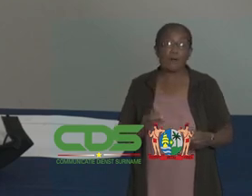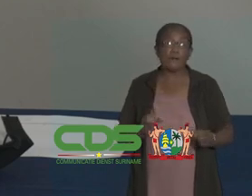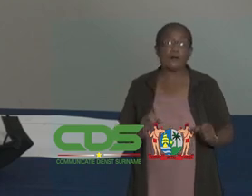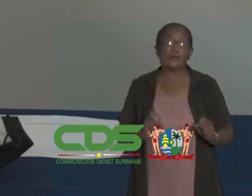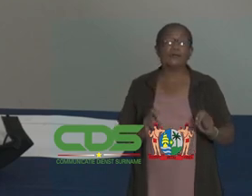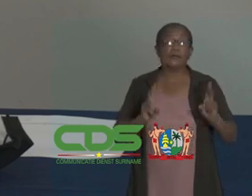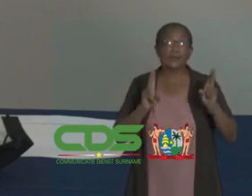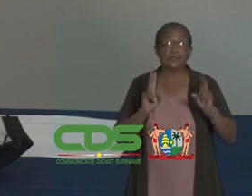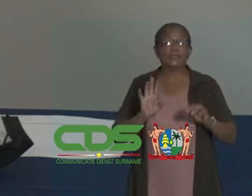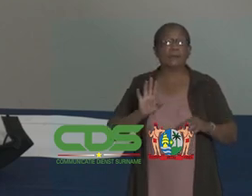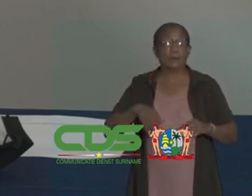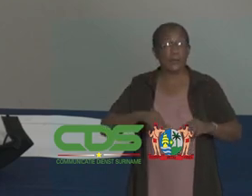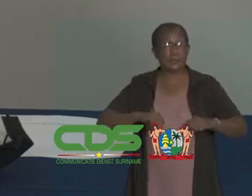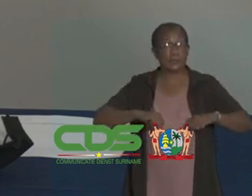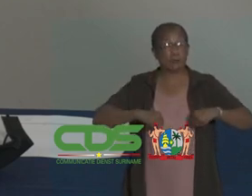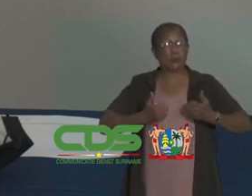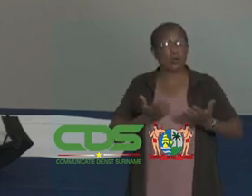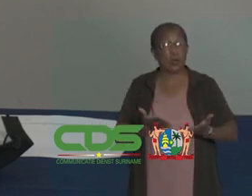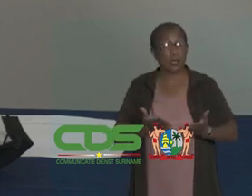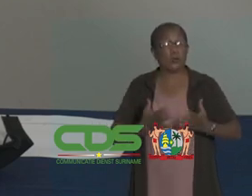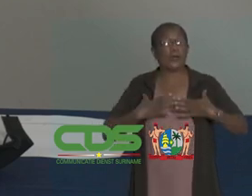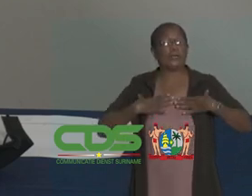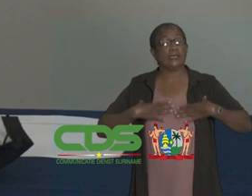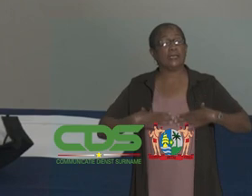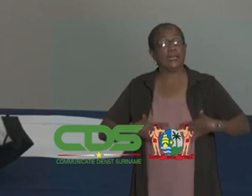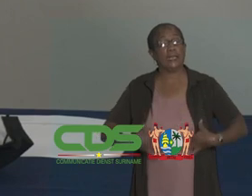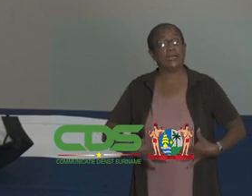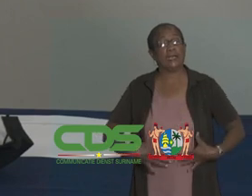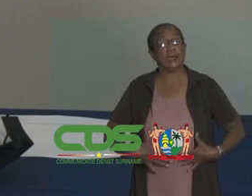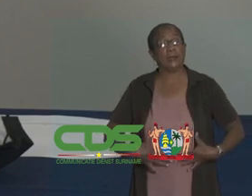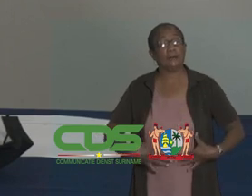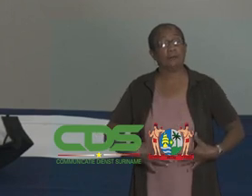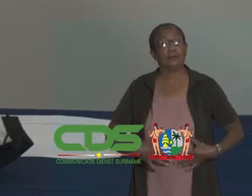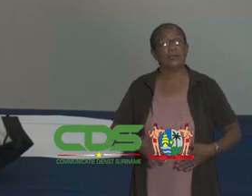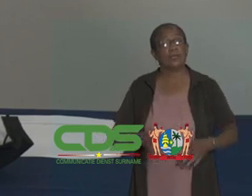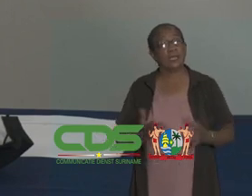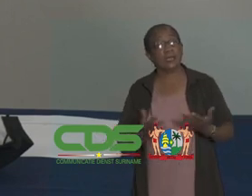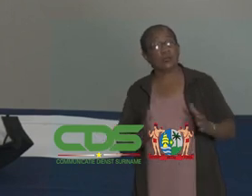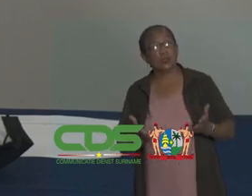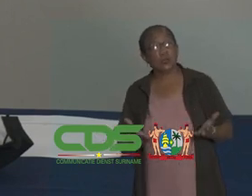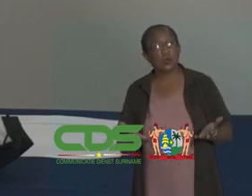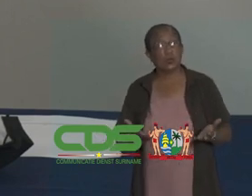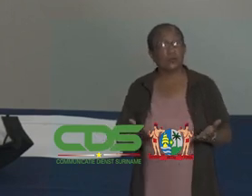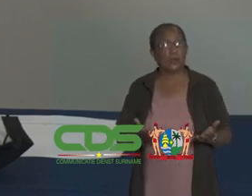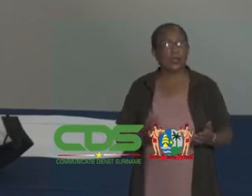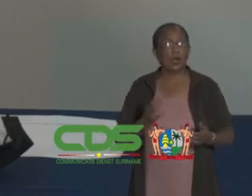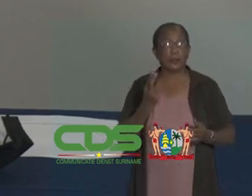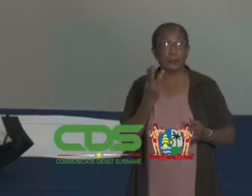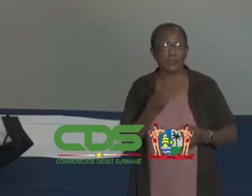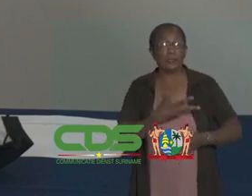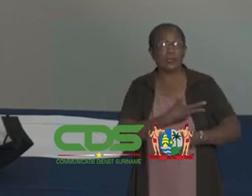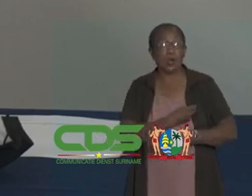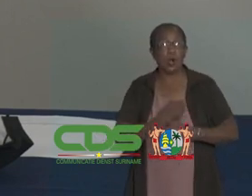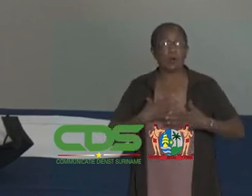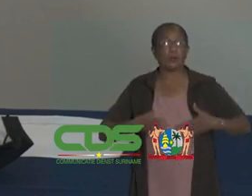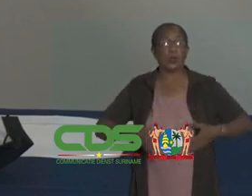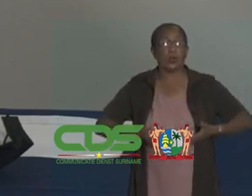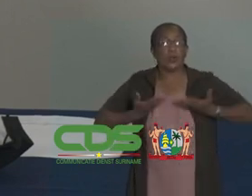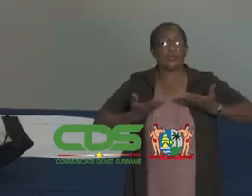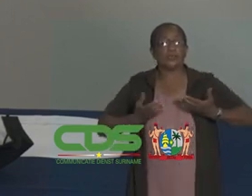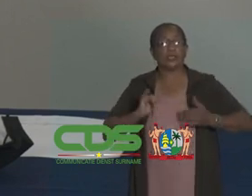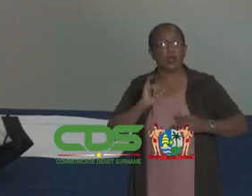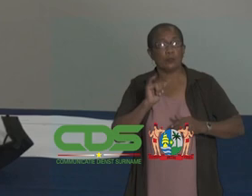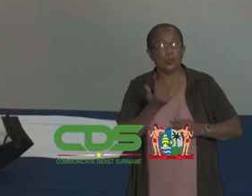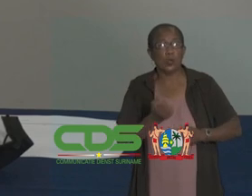bestaat, waarin het lichaam om na de zoveel tijd een oppepper nodig heeft om de weerstand opnieuw op